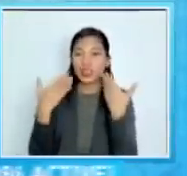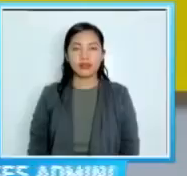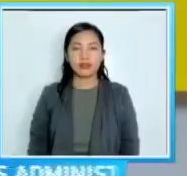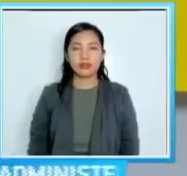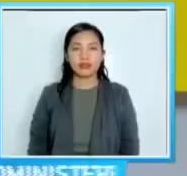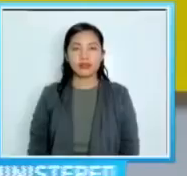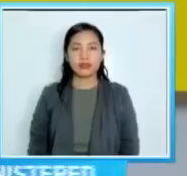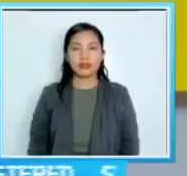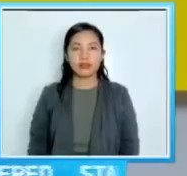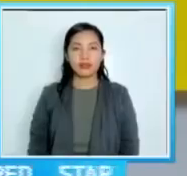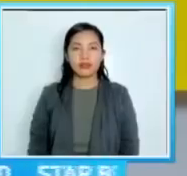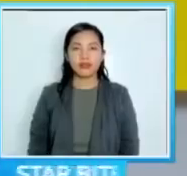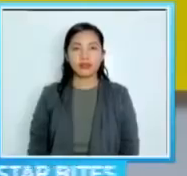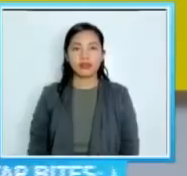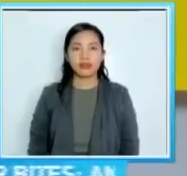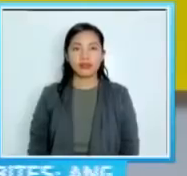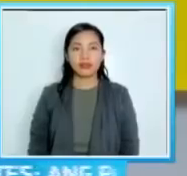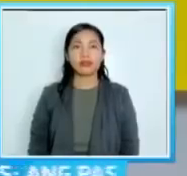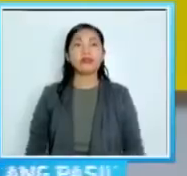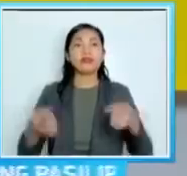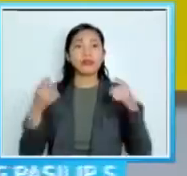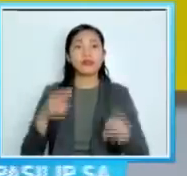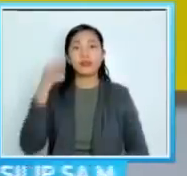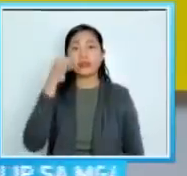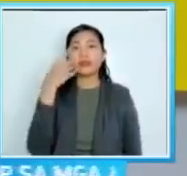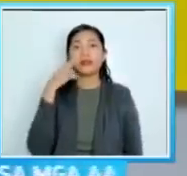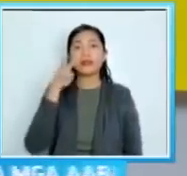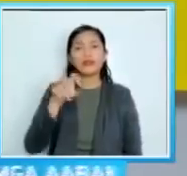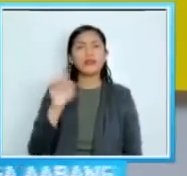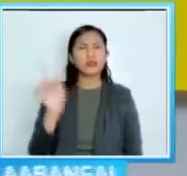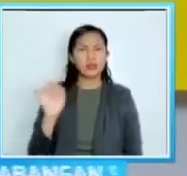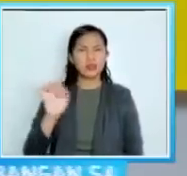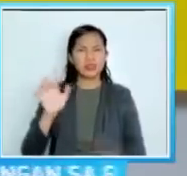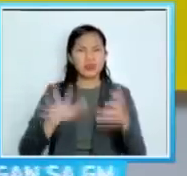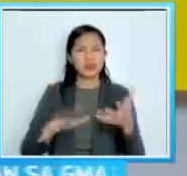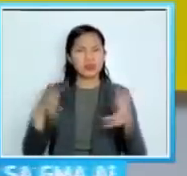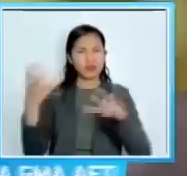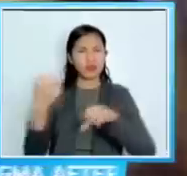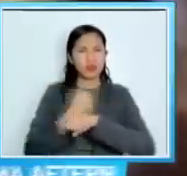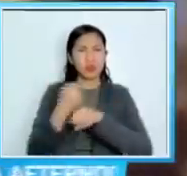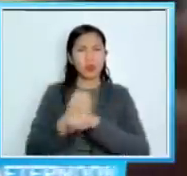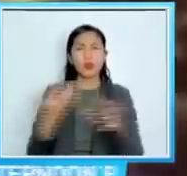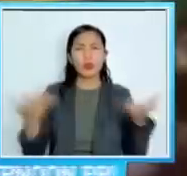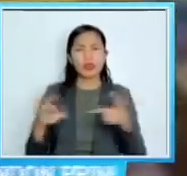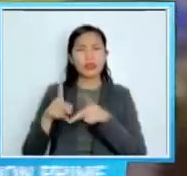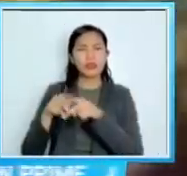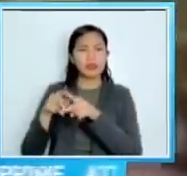anak. Nahulikam naman ang rumble ng mga lalaki sa Umingan, Pangasinan.